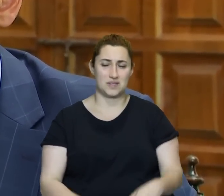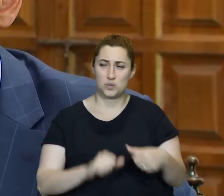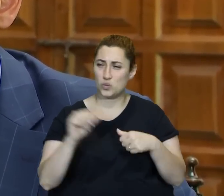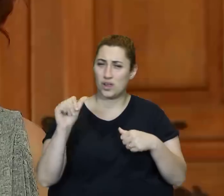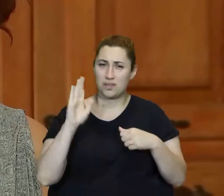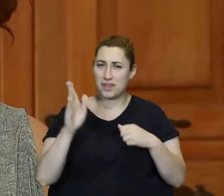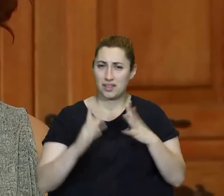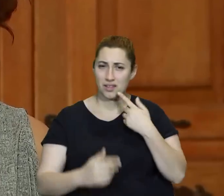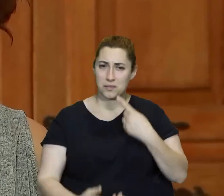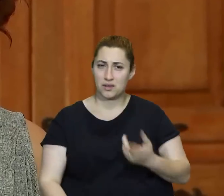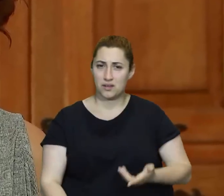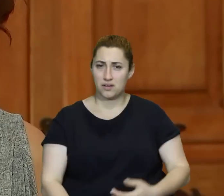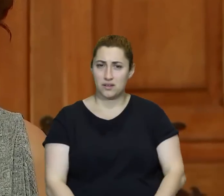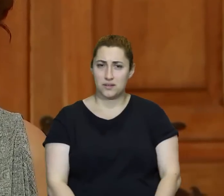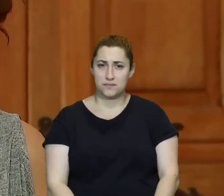Uzaklaşmak derken?